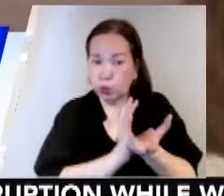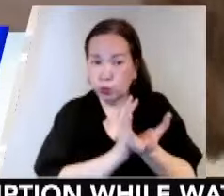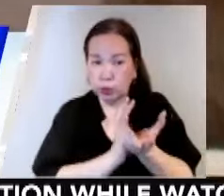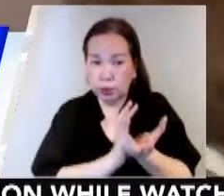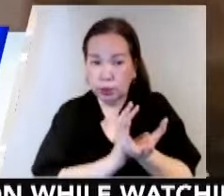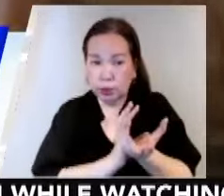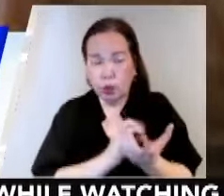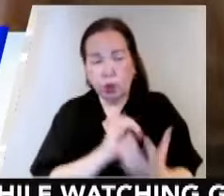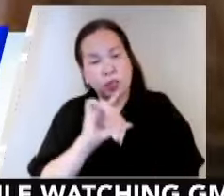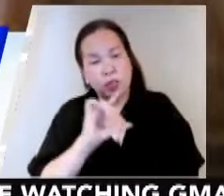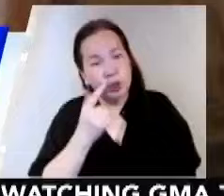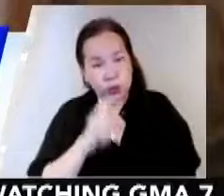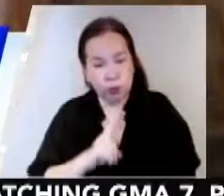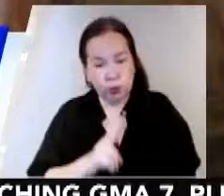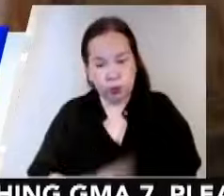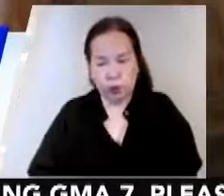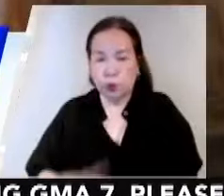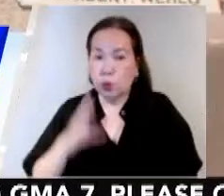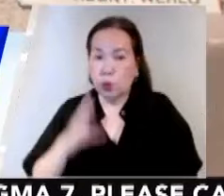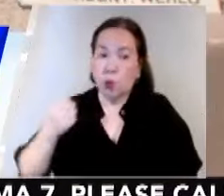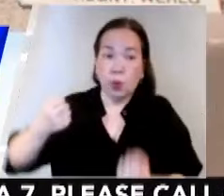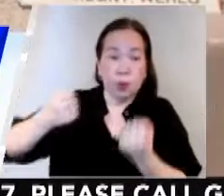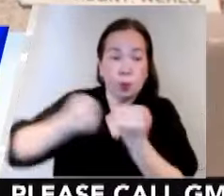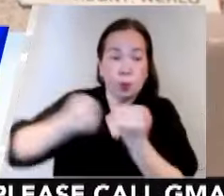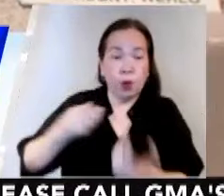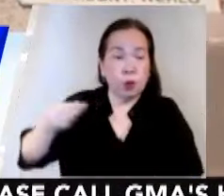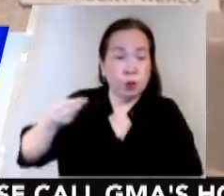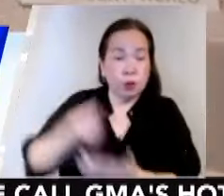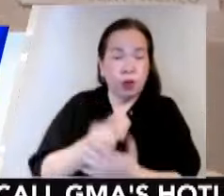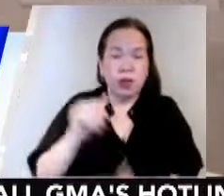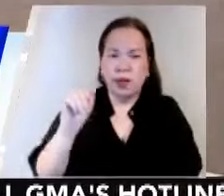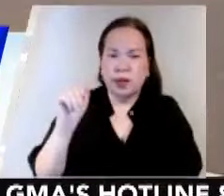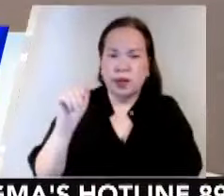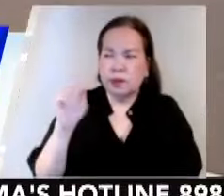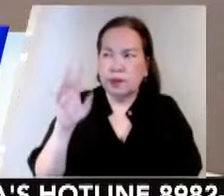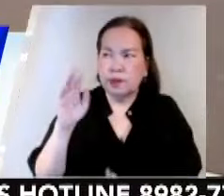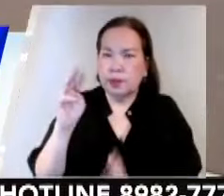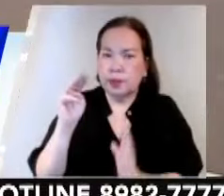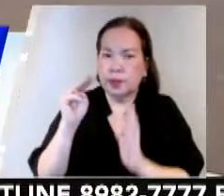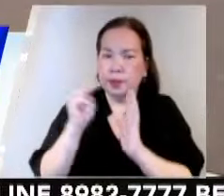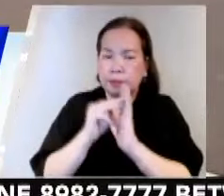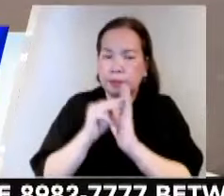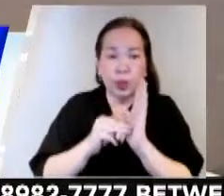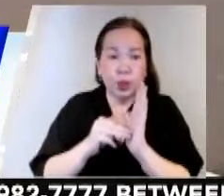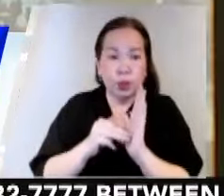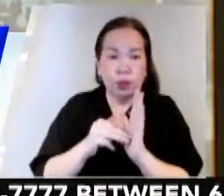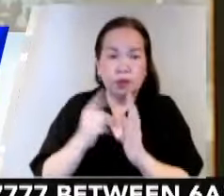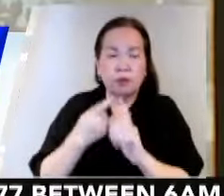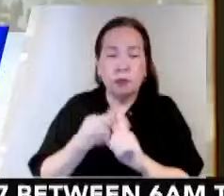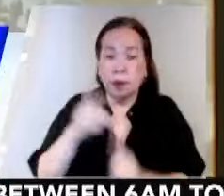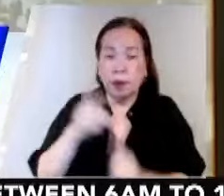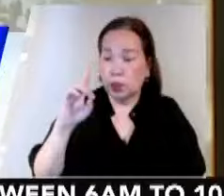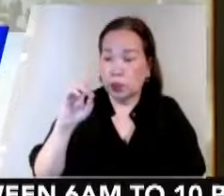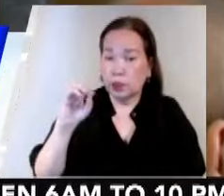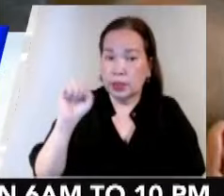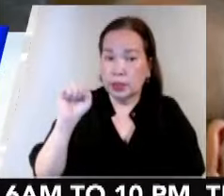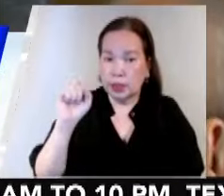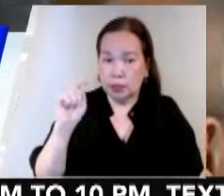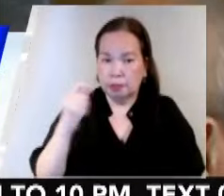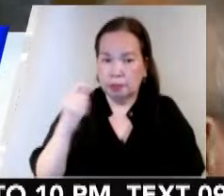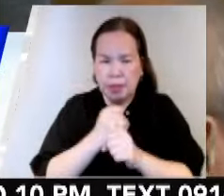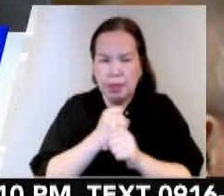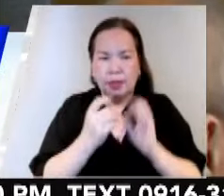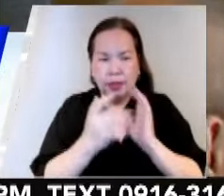unit. Pinondohan ng 15 milyong piso ng Department of Science and Technology ang pagde-develop sa teknolohiyang ito. Inaasahan daw na